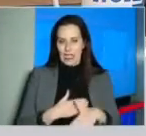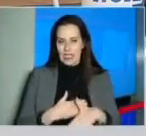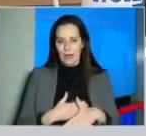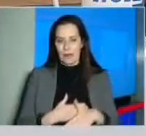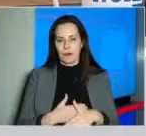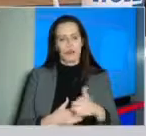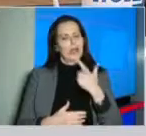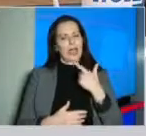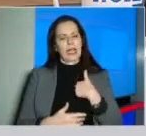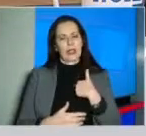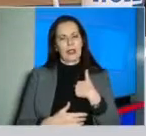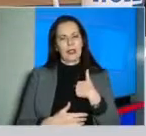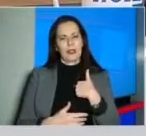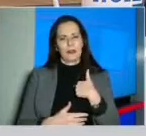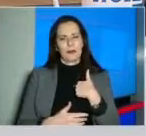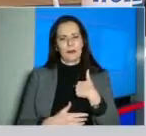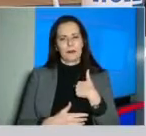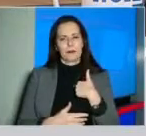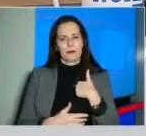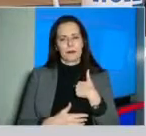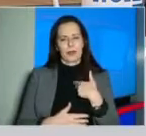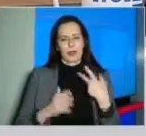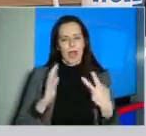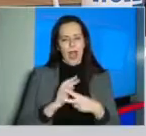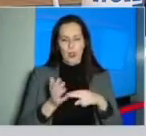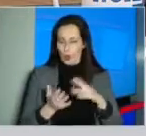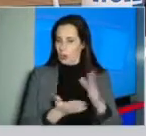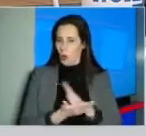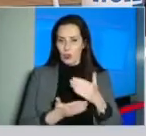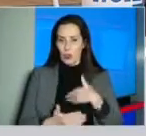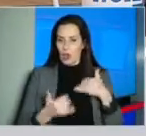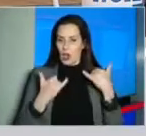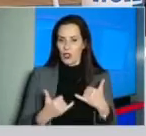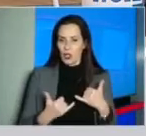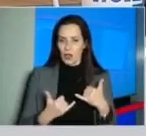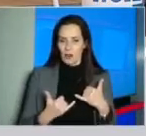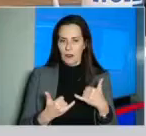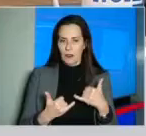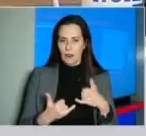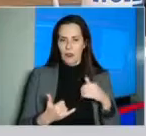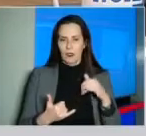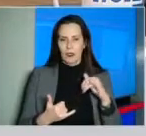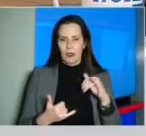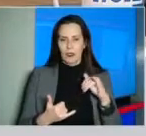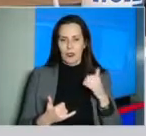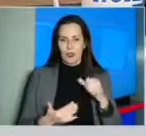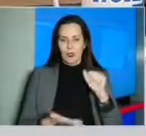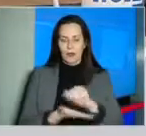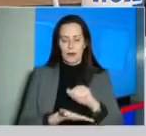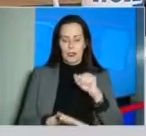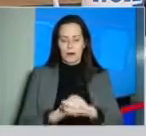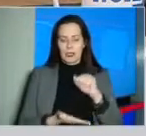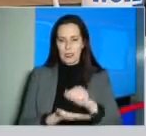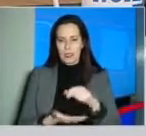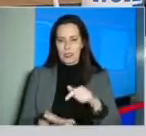זה? העבודה הזאת כאישור במליאה. התוכנית הזאת היא מוכנה. אנחנו עכשיו בדיוק כרגע, כן, בכל אופן מדפיסים את כל התוכנית הזאת, היא לא